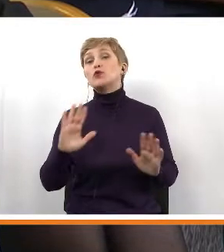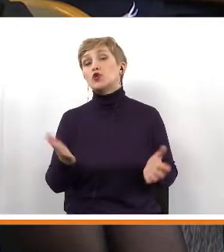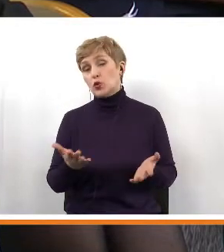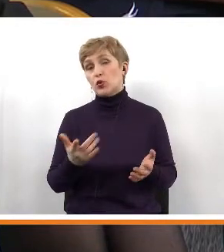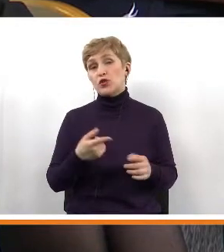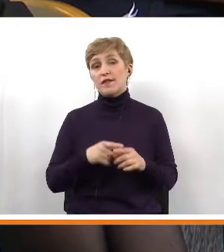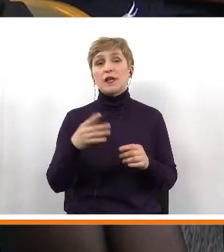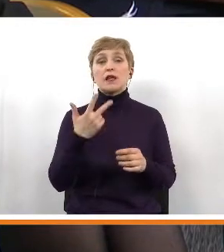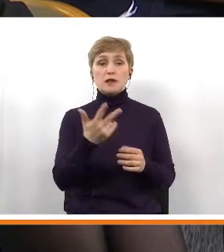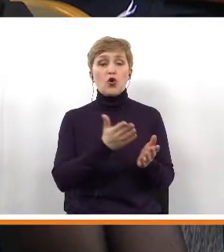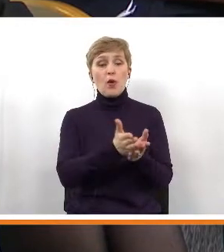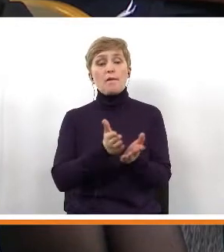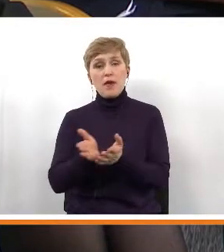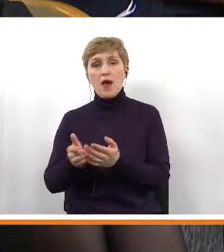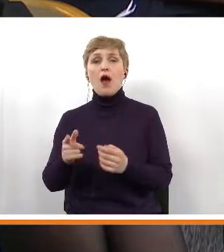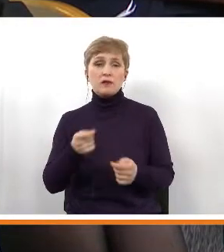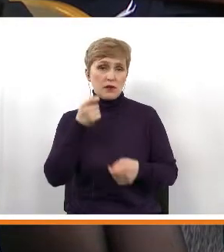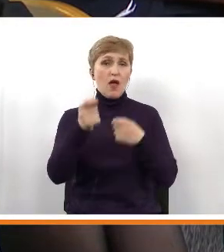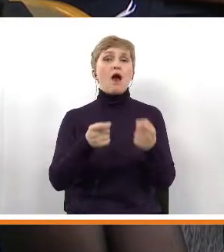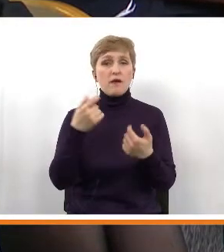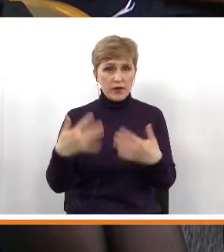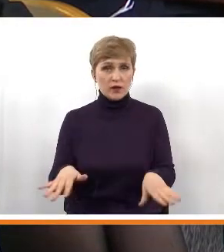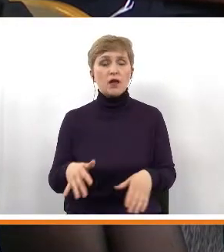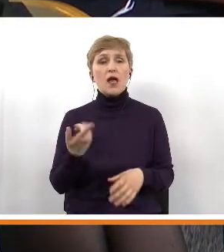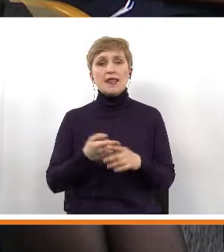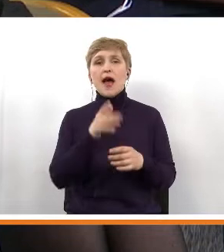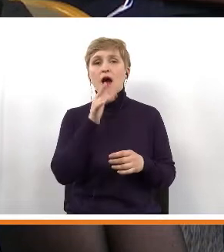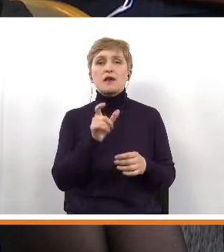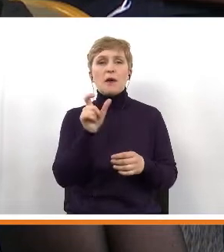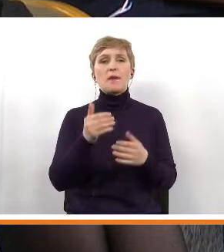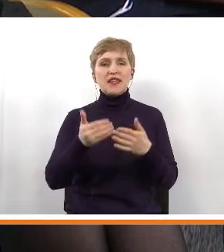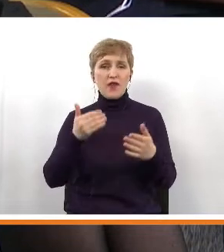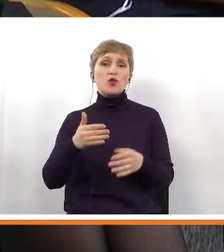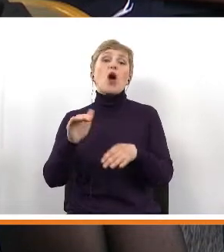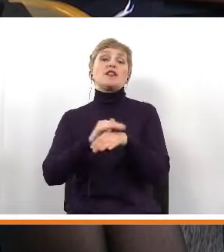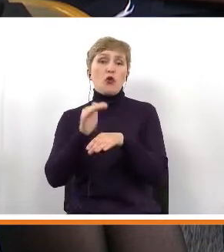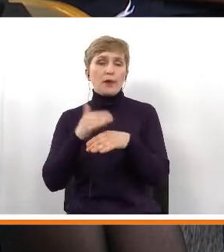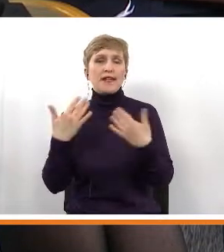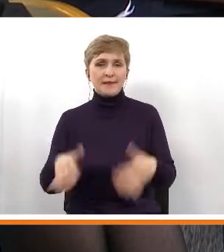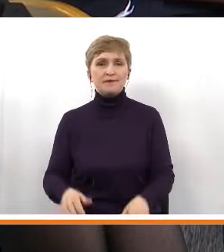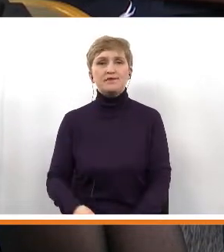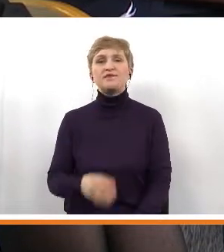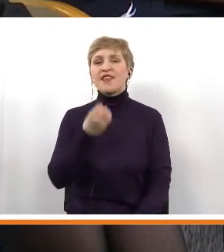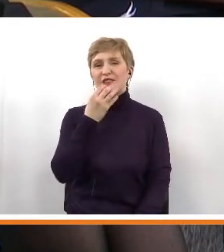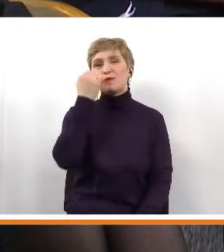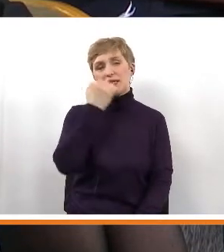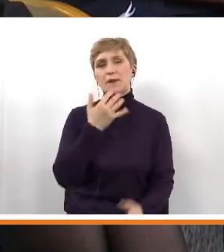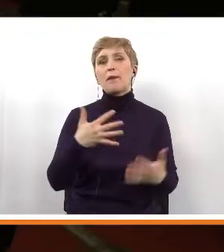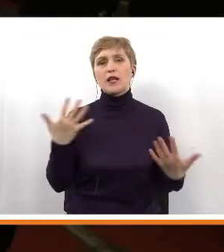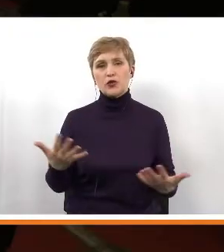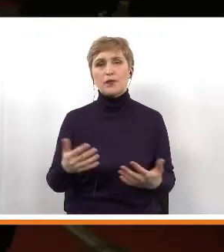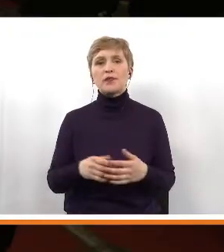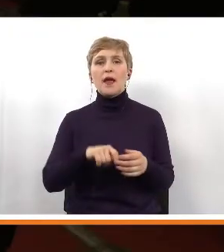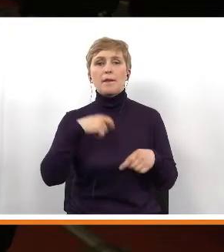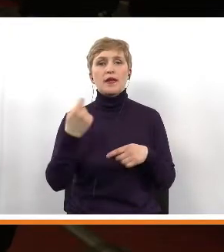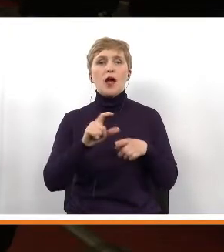из озвученных мер, они заявлены, и там вот на этапе предварительном они одобрены. Хорошо. Спасибо вам большое. И я